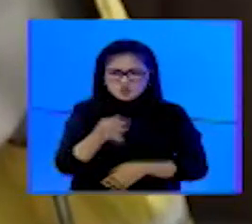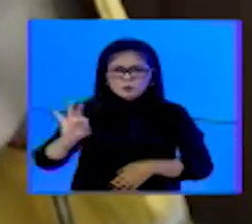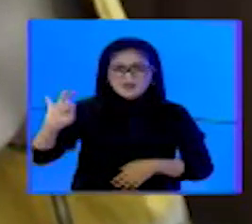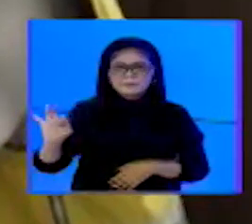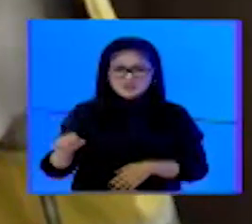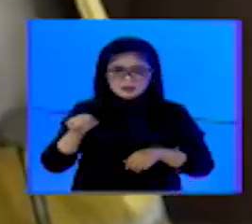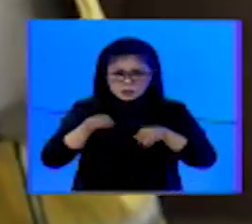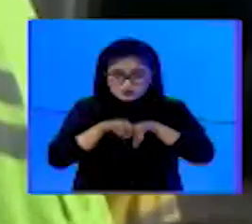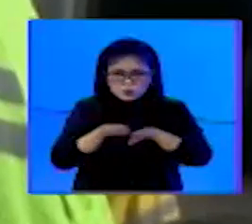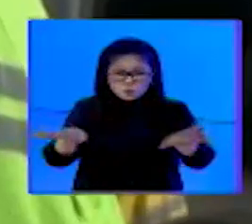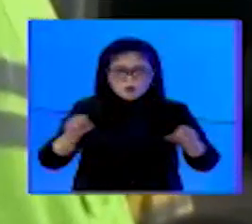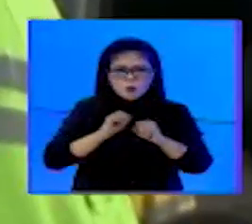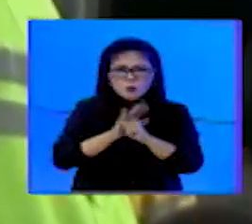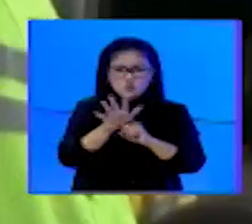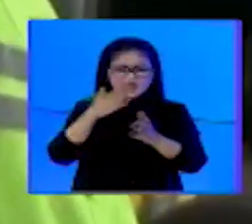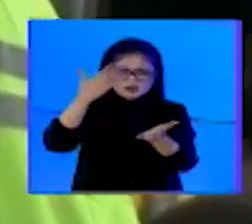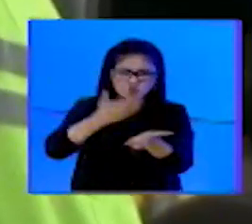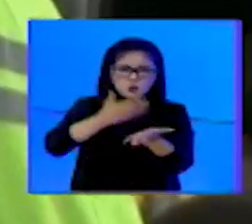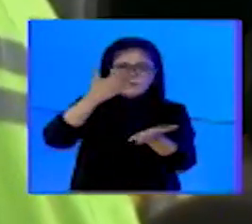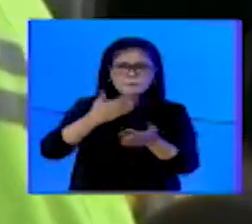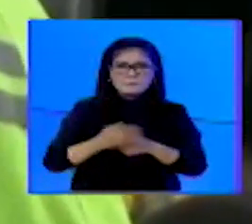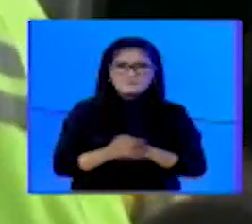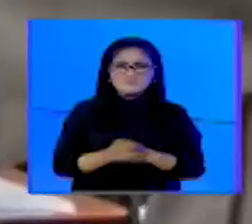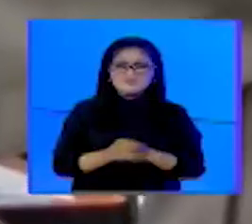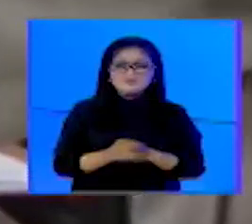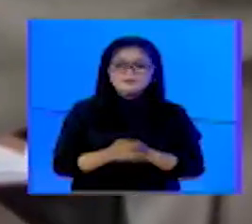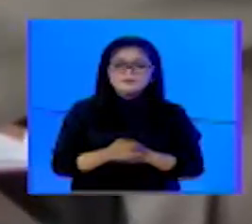bertambah. Tim Liputan iNews melaporkan.